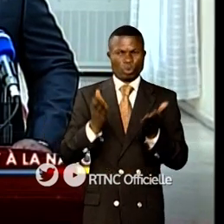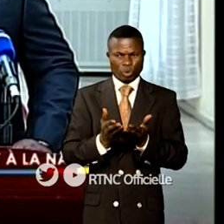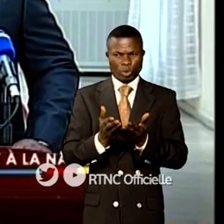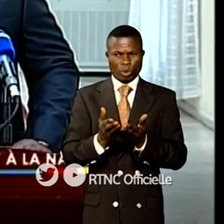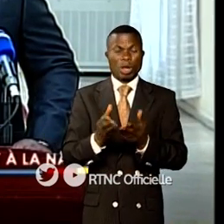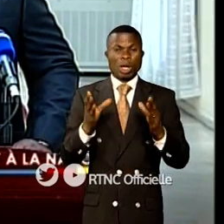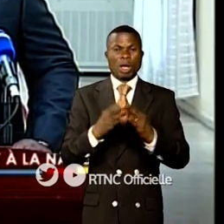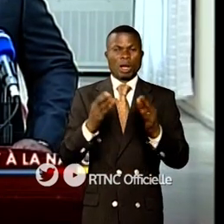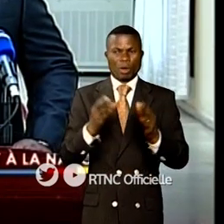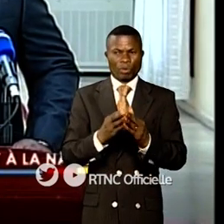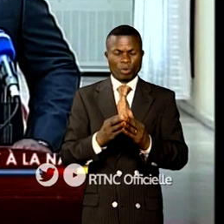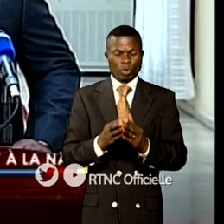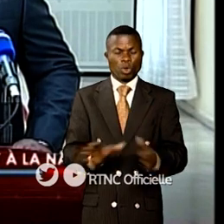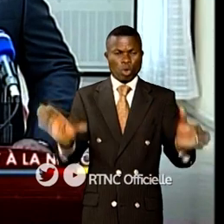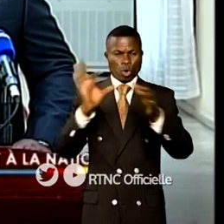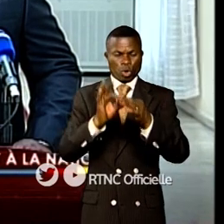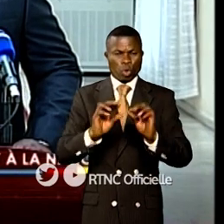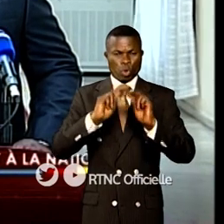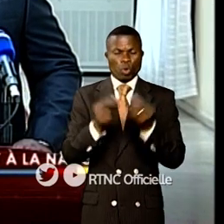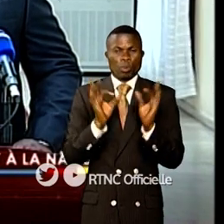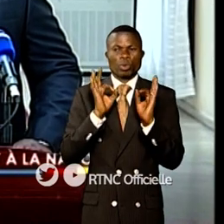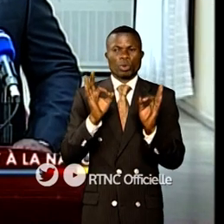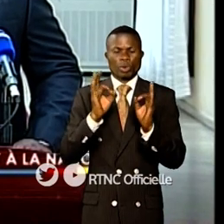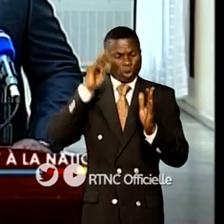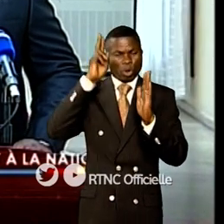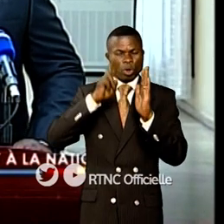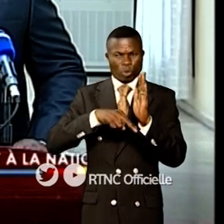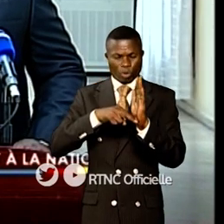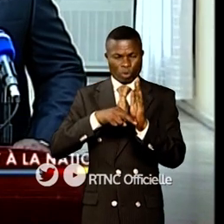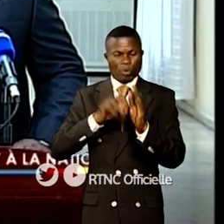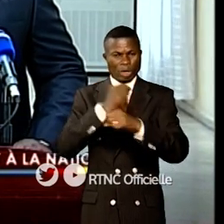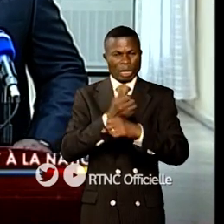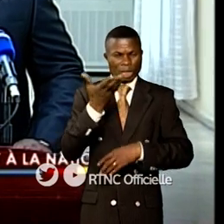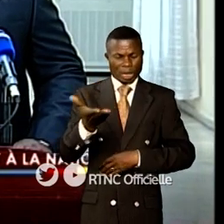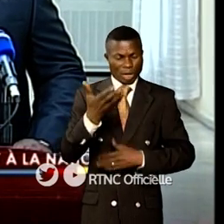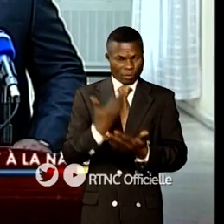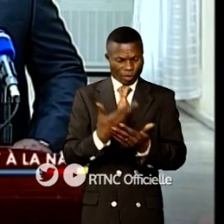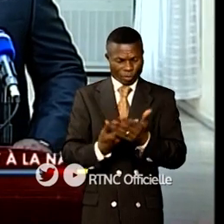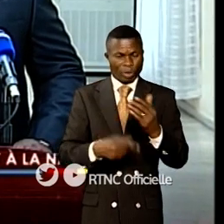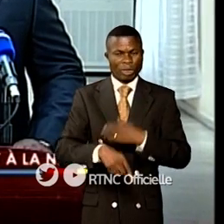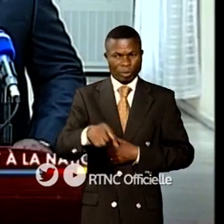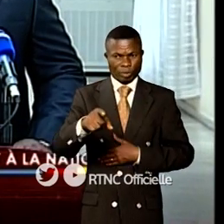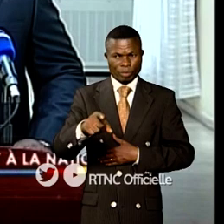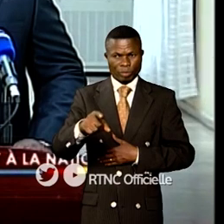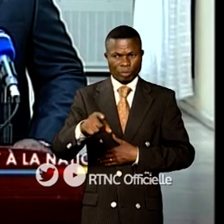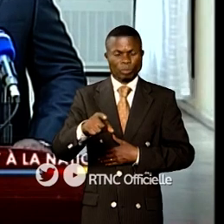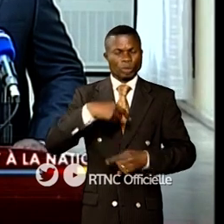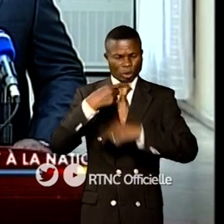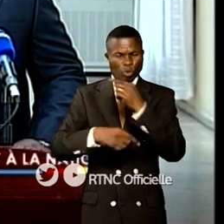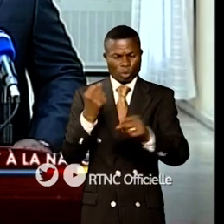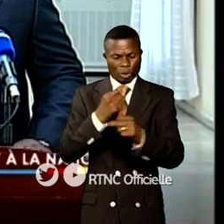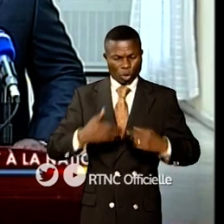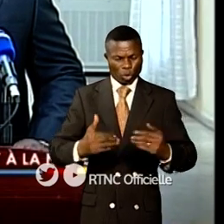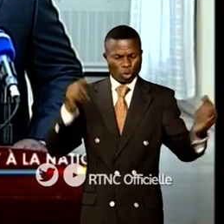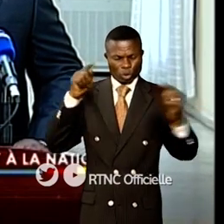avec cette nouvelle coalition que le gouvernement qui sera mis en place au plus vite conduira son action durant